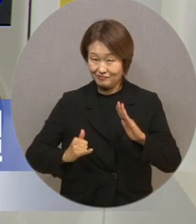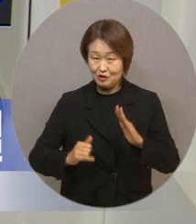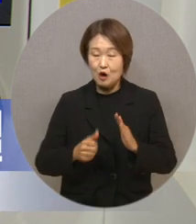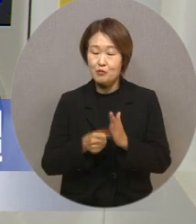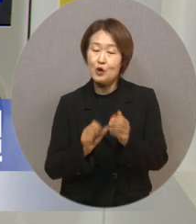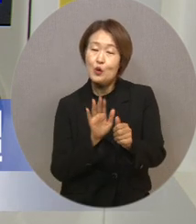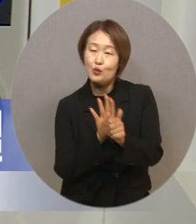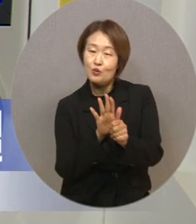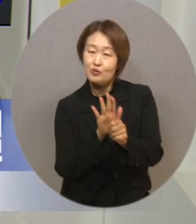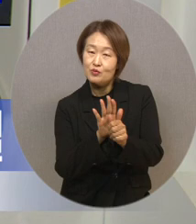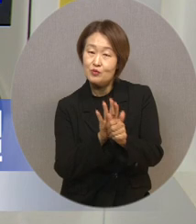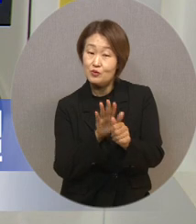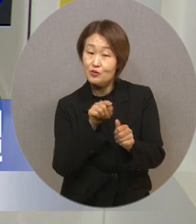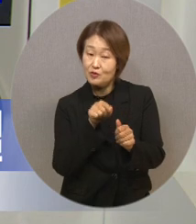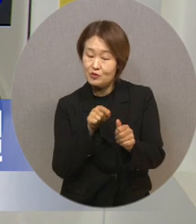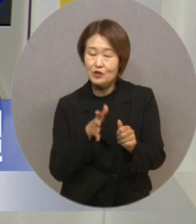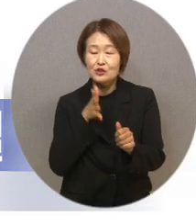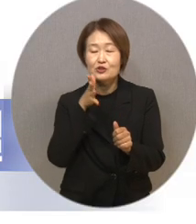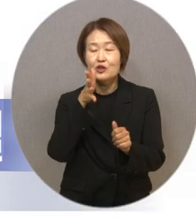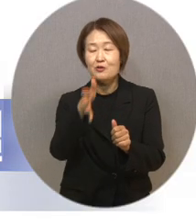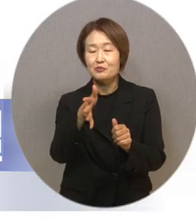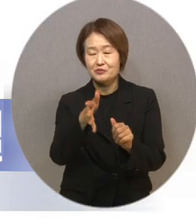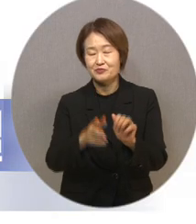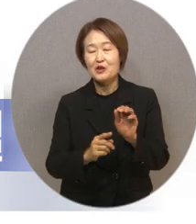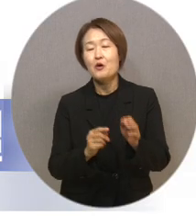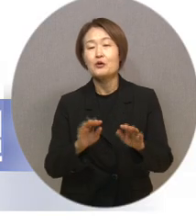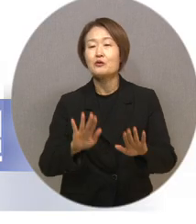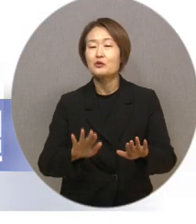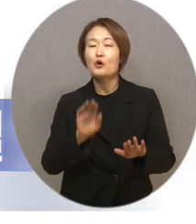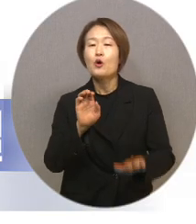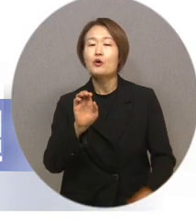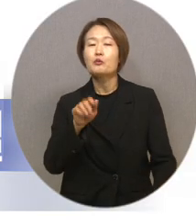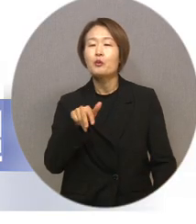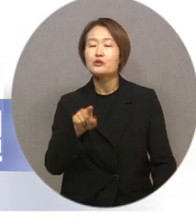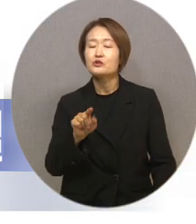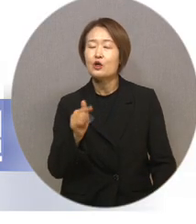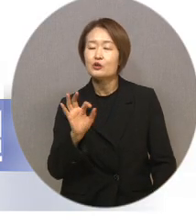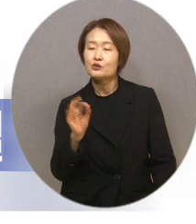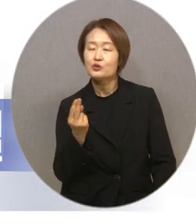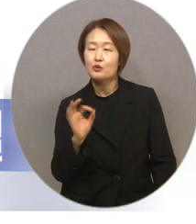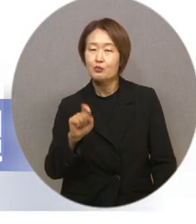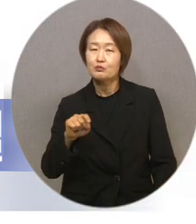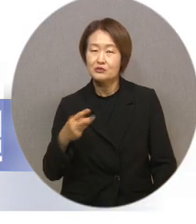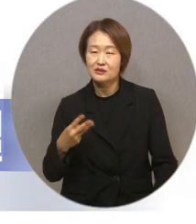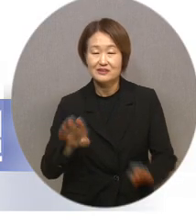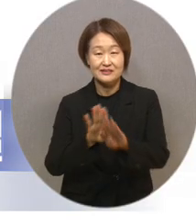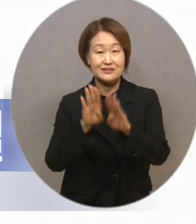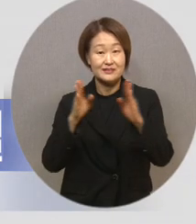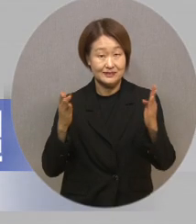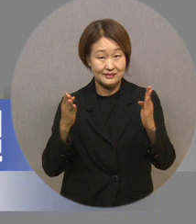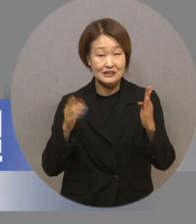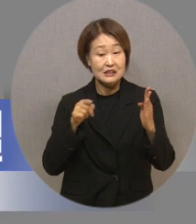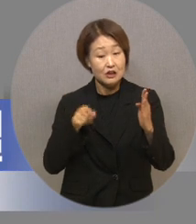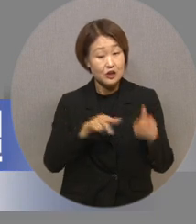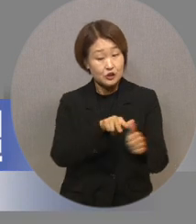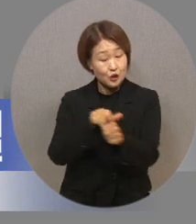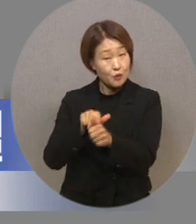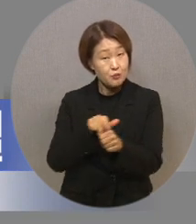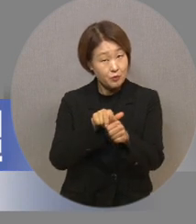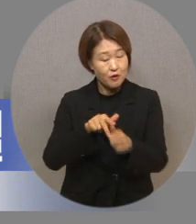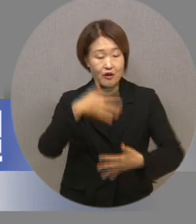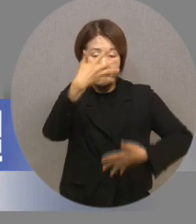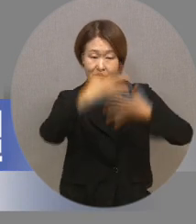보조공학기기 전용몰을 새롭게 오픈했습니다. 전용몰에서는 공단이 지원하는 보조공학기기에 대한 정보를